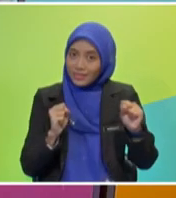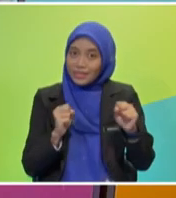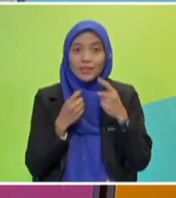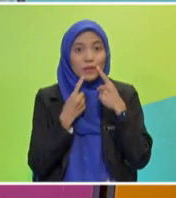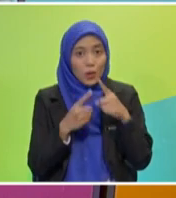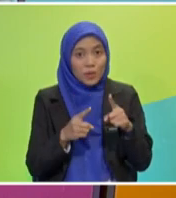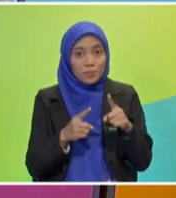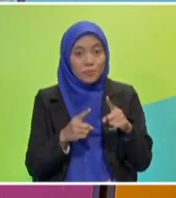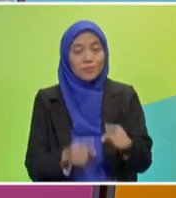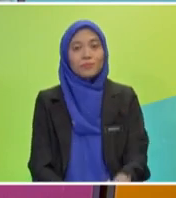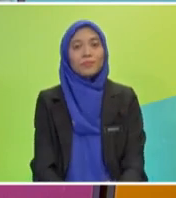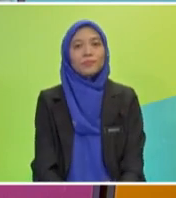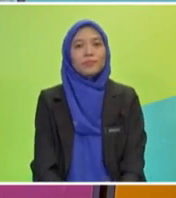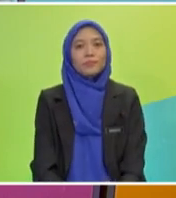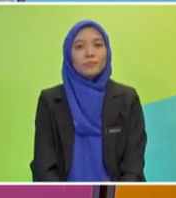bersedia.